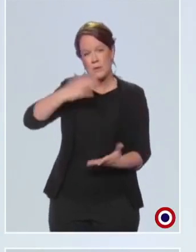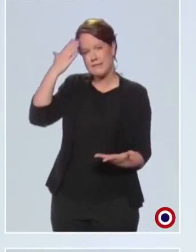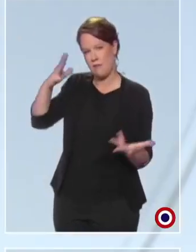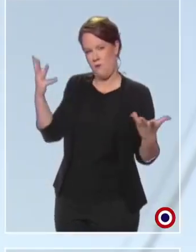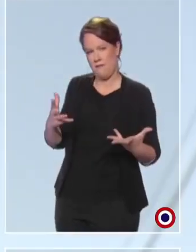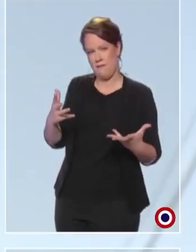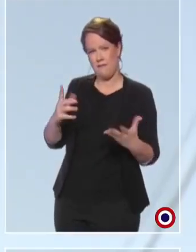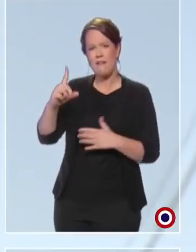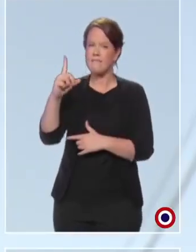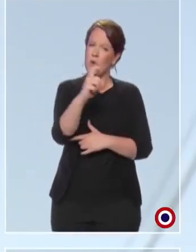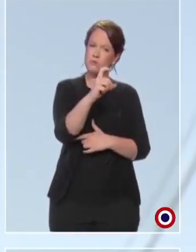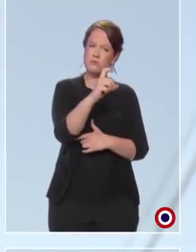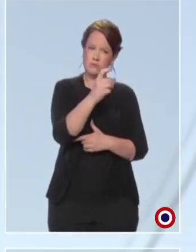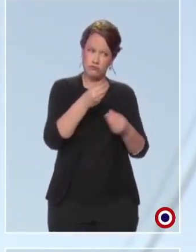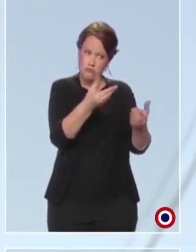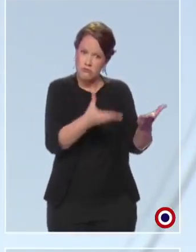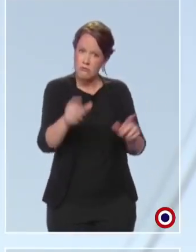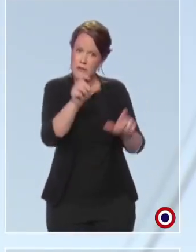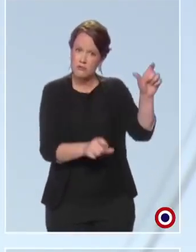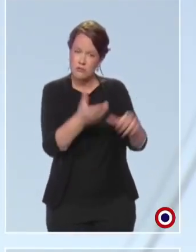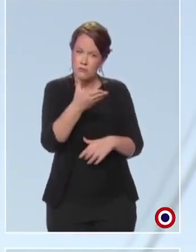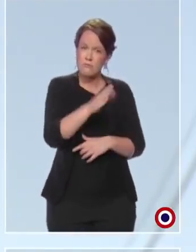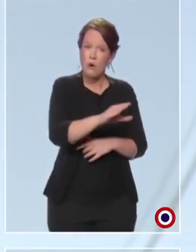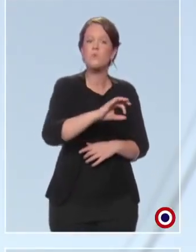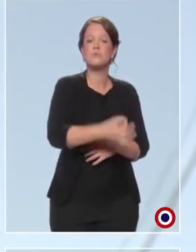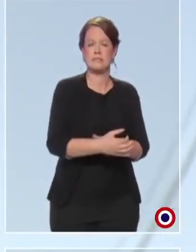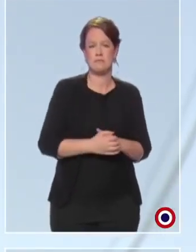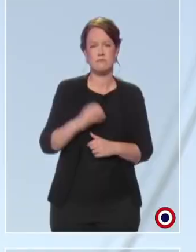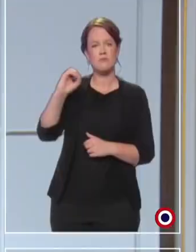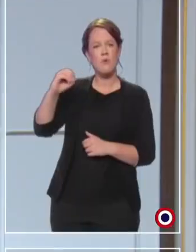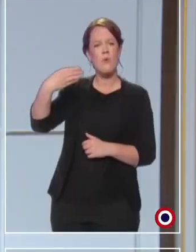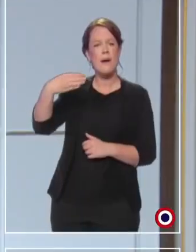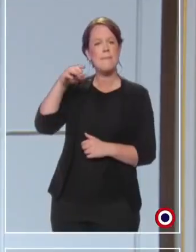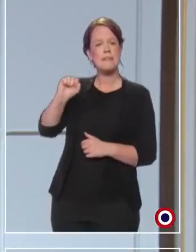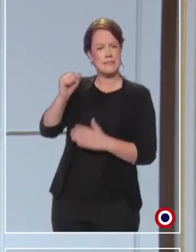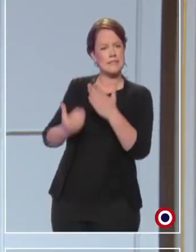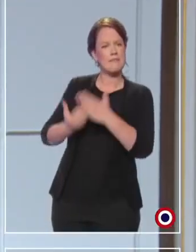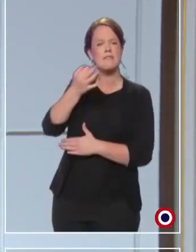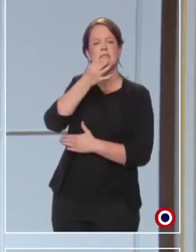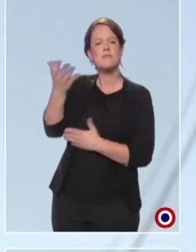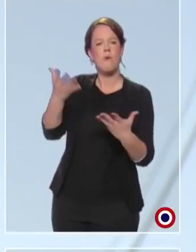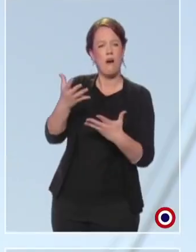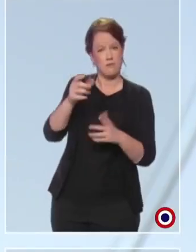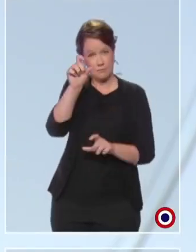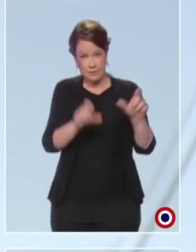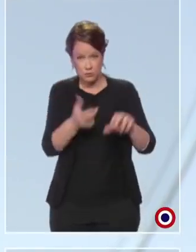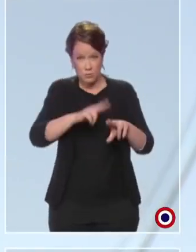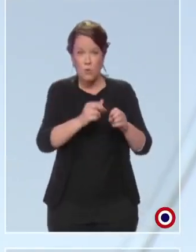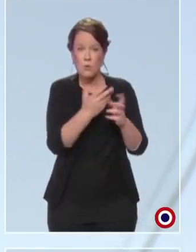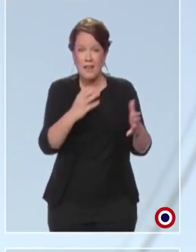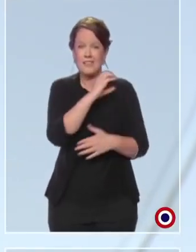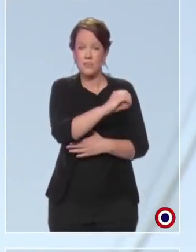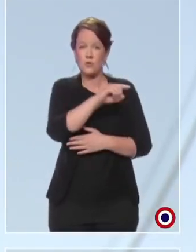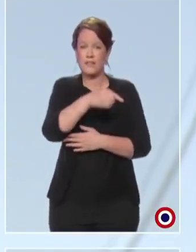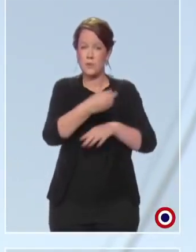tuent l'om est ce le rappelait ce matin 0,6 pour cent des gens qui sont touchés trente-deux mille victimes en france